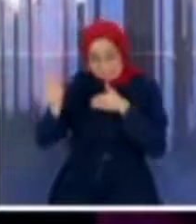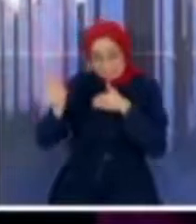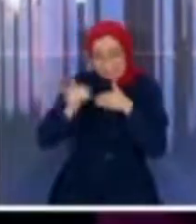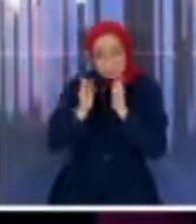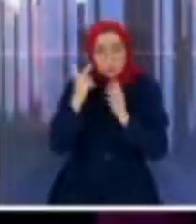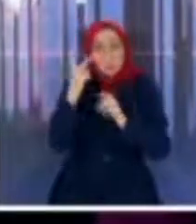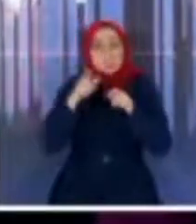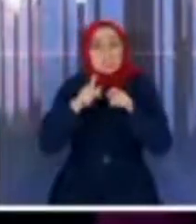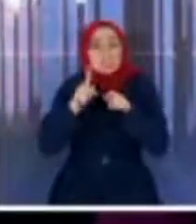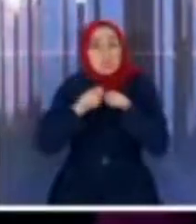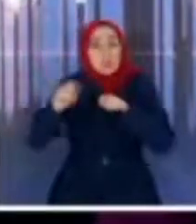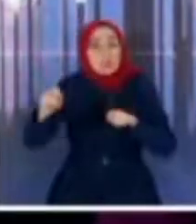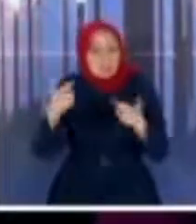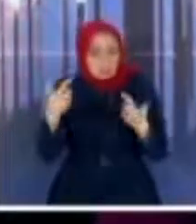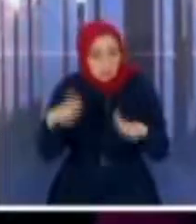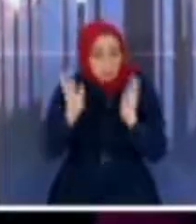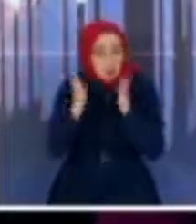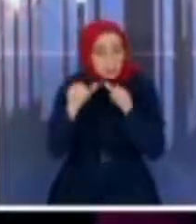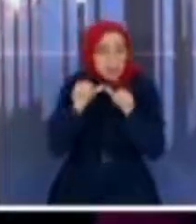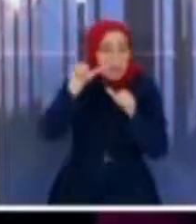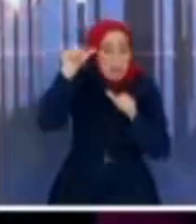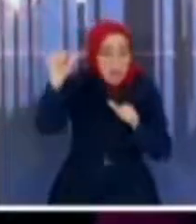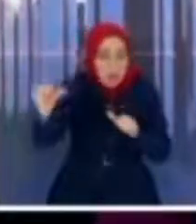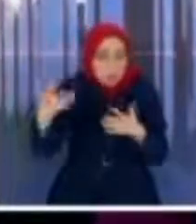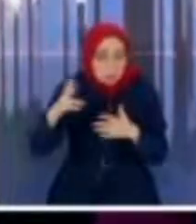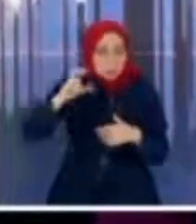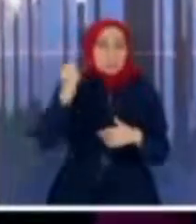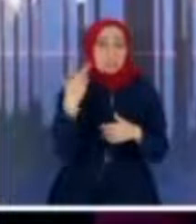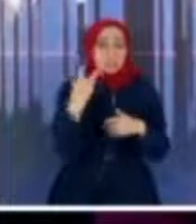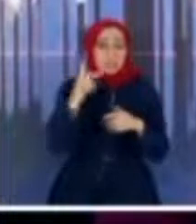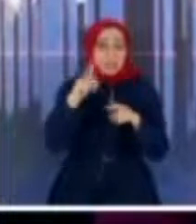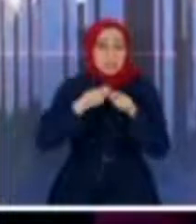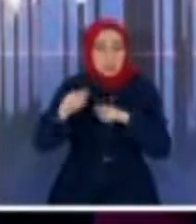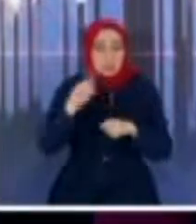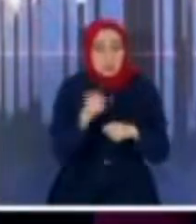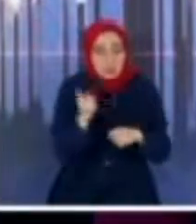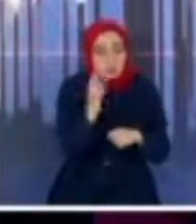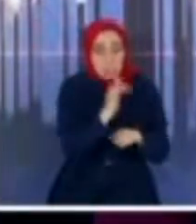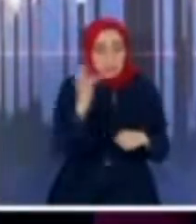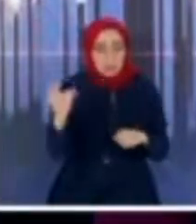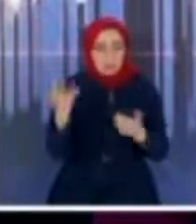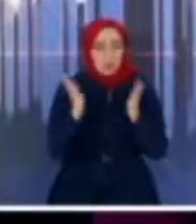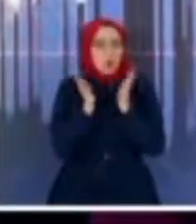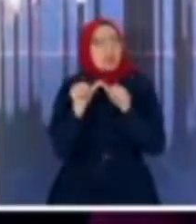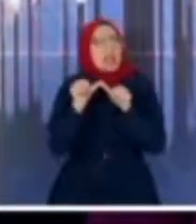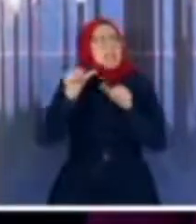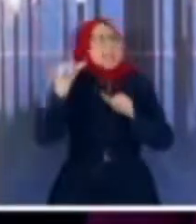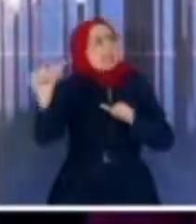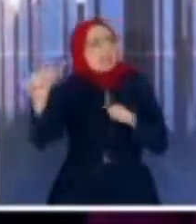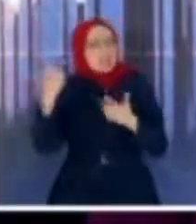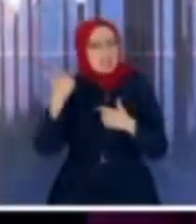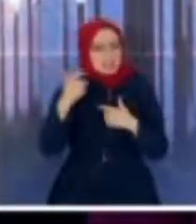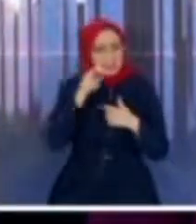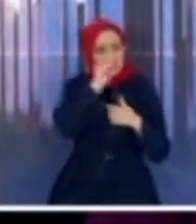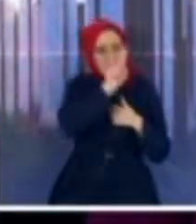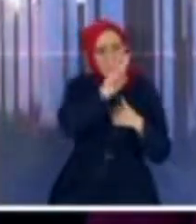2 كيلومتر على مستشفى جهوي توصل حتى 300 كيلومتر في توزر وتطاوين و12 ولايه على 24